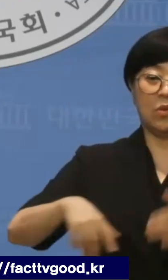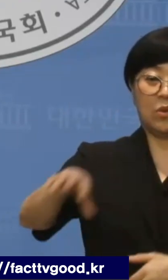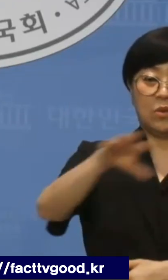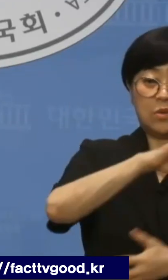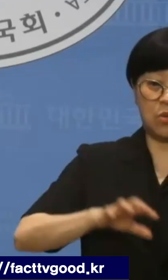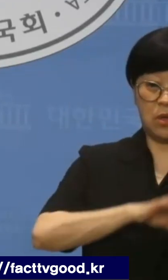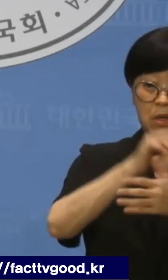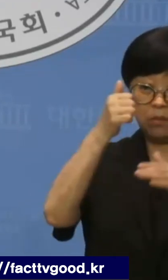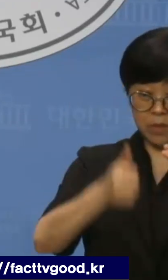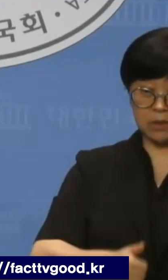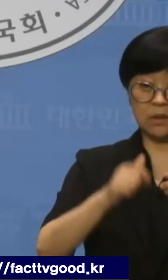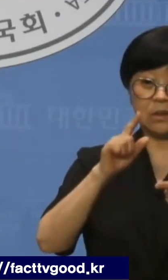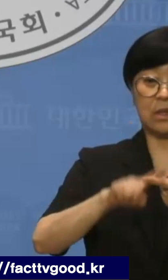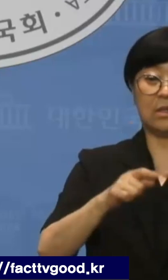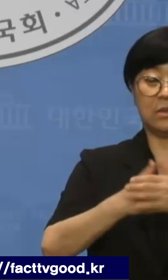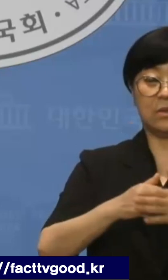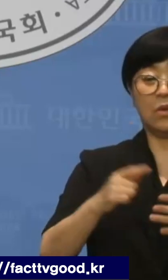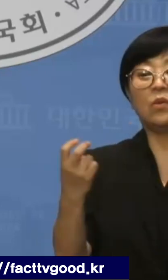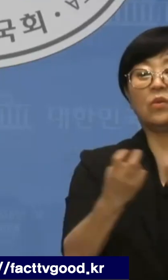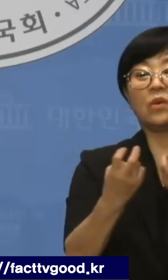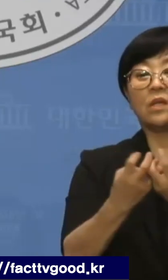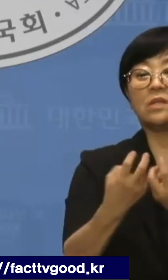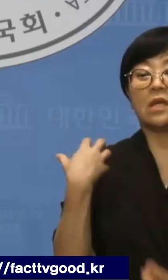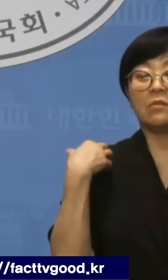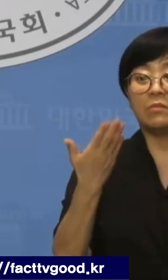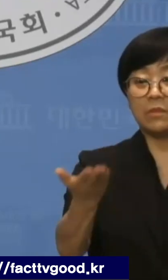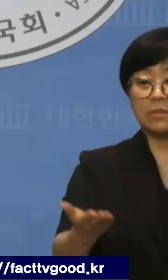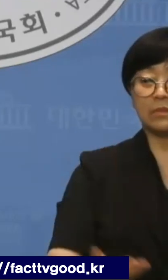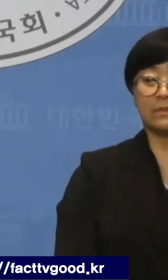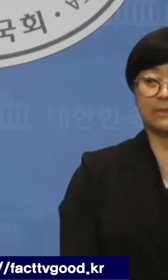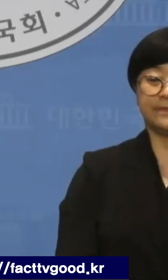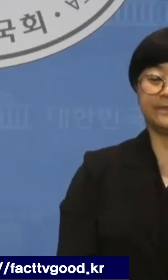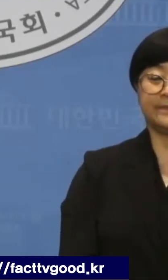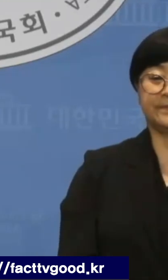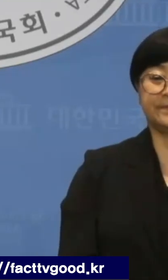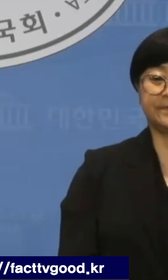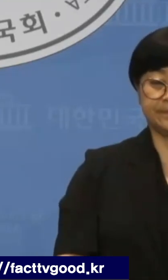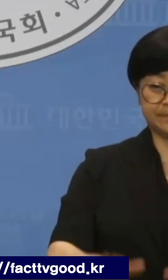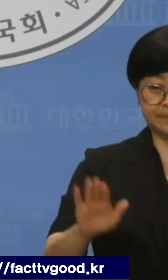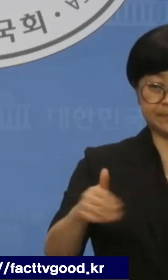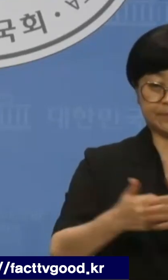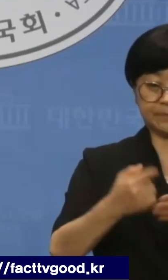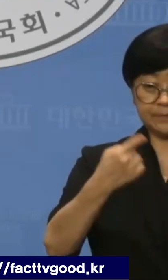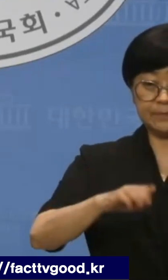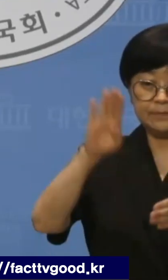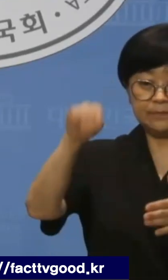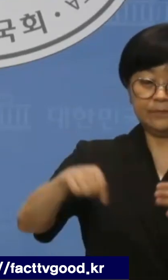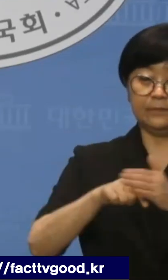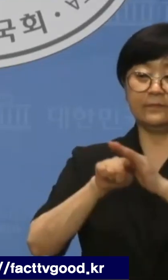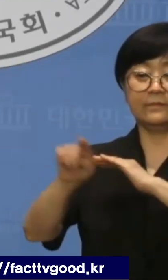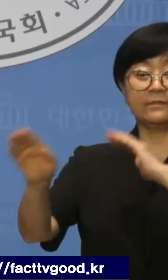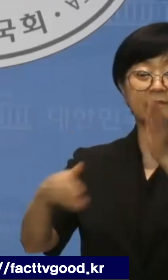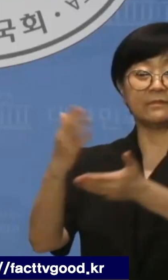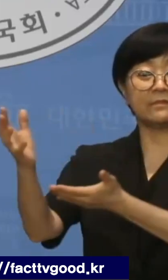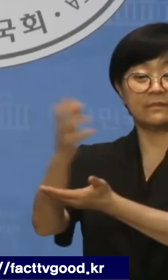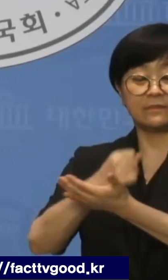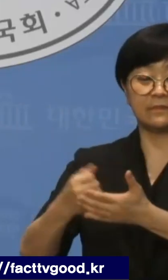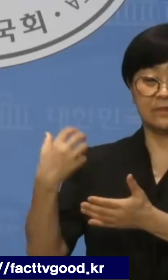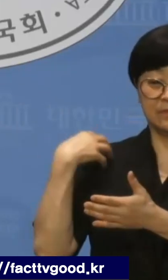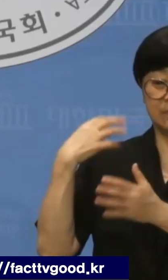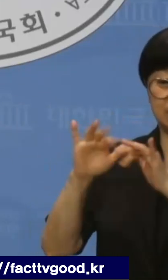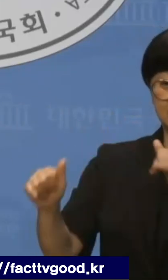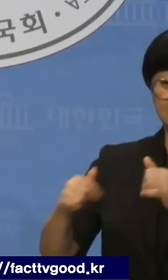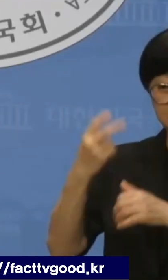현장을 혼란에 빠뜨린 데 대해서 어떻게 책임질 것입니까? 이번에도 교육부 압수수색하고 책임자